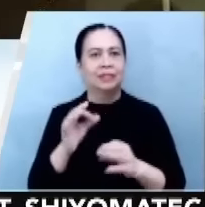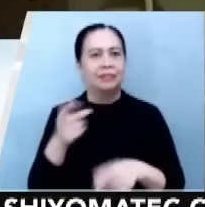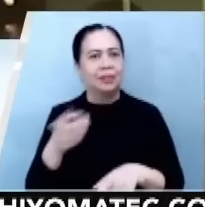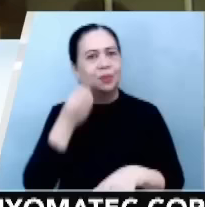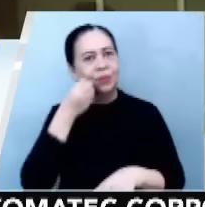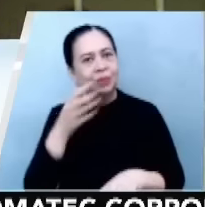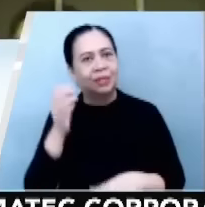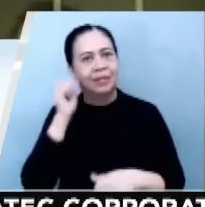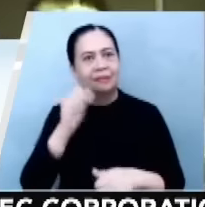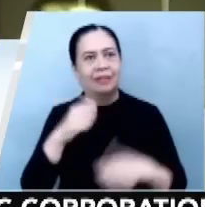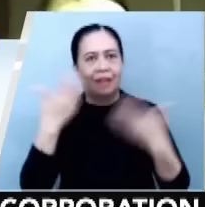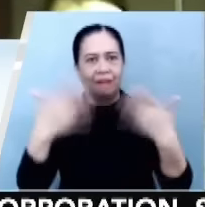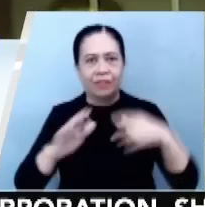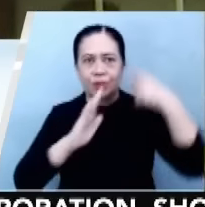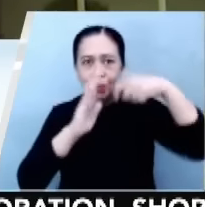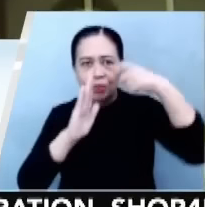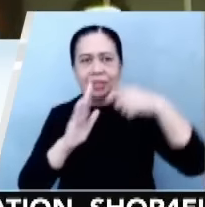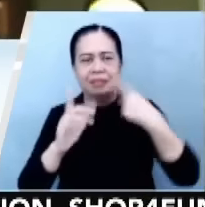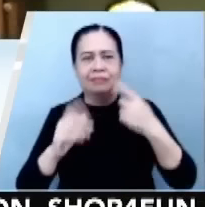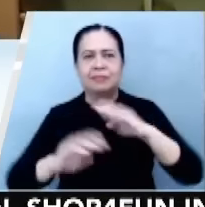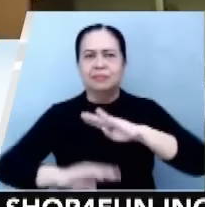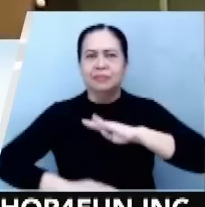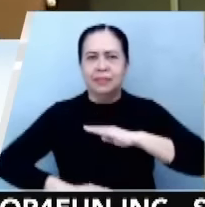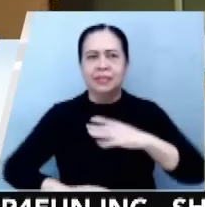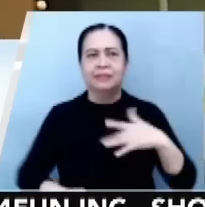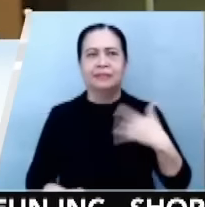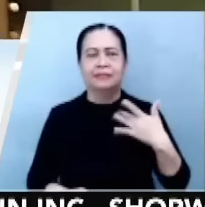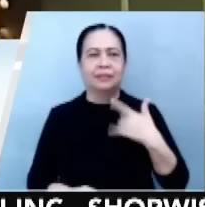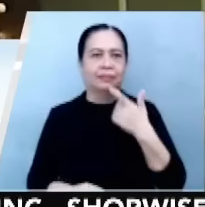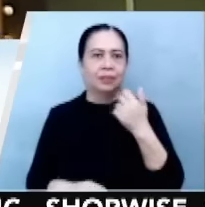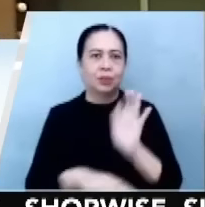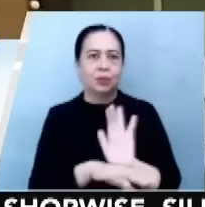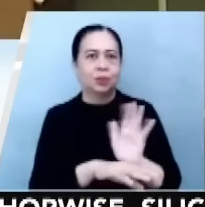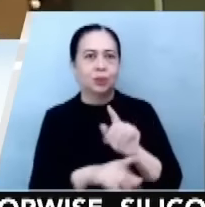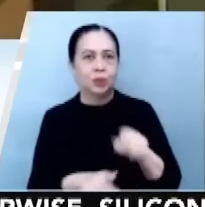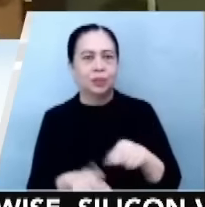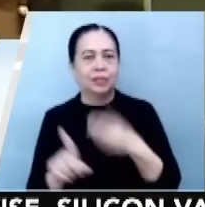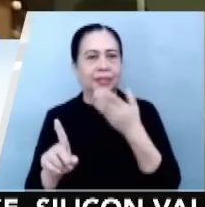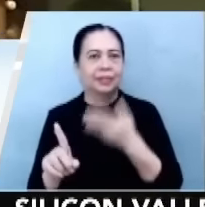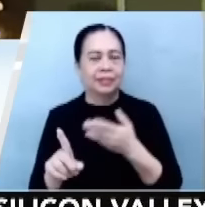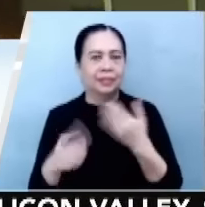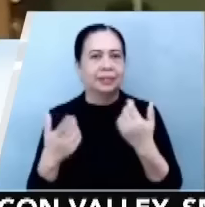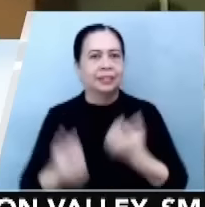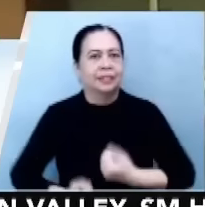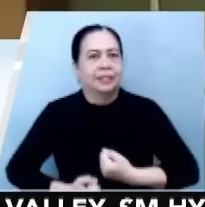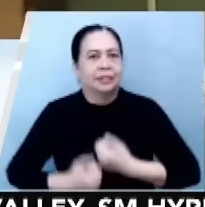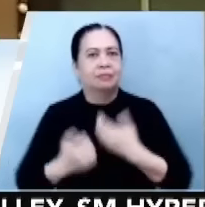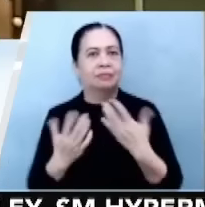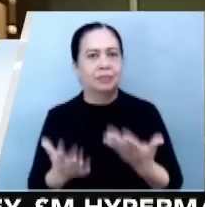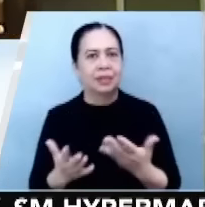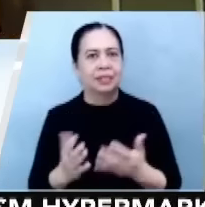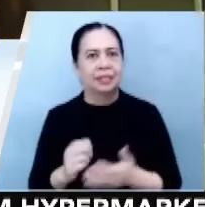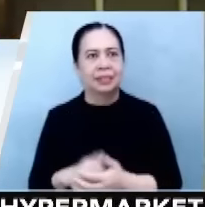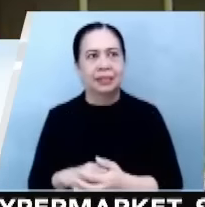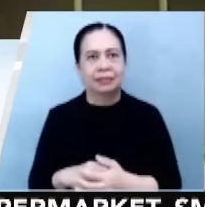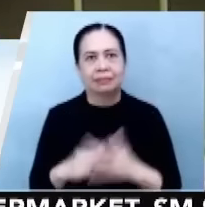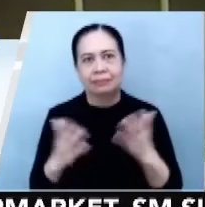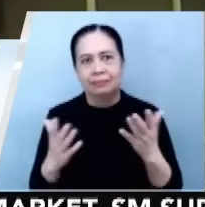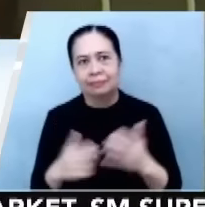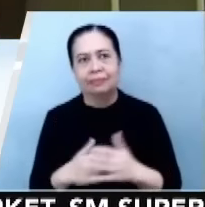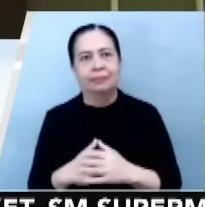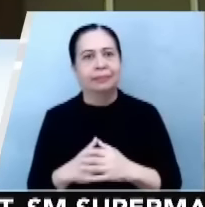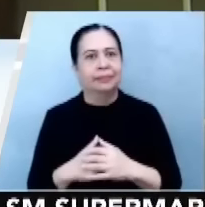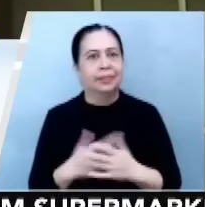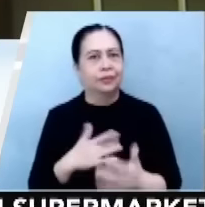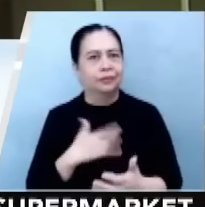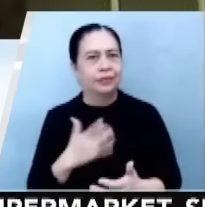shooting day. Kasi dahil sa pelikula lang yan, she was able to express, di ba, kumbaga yung mga feelings,